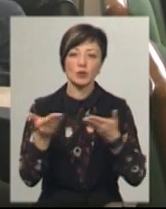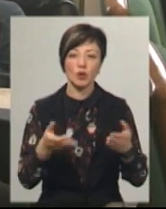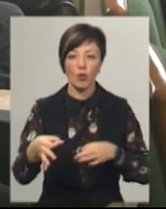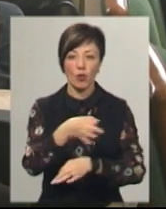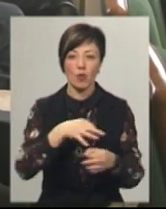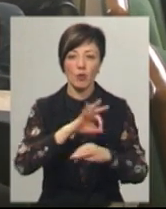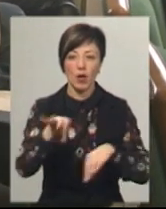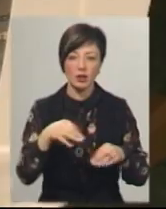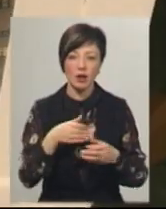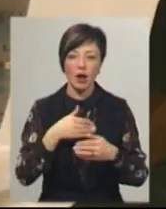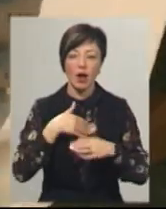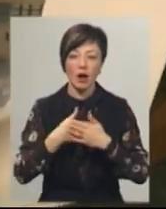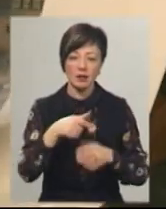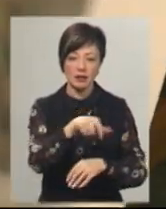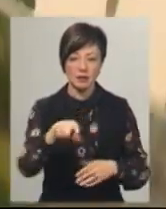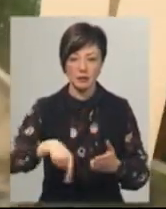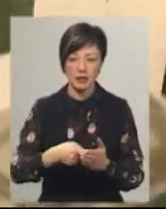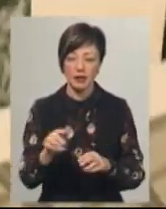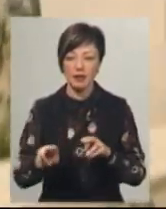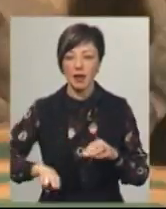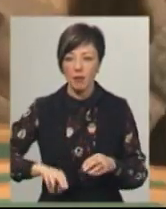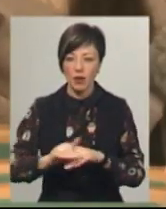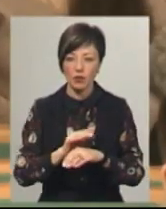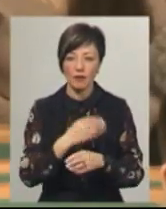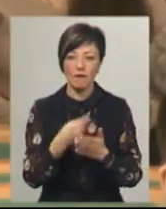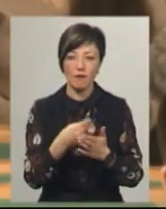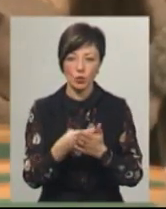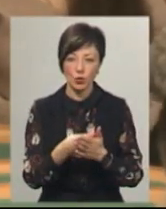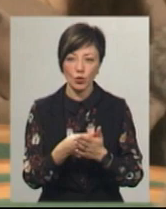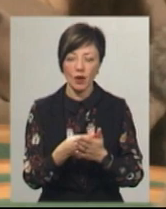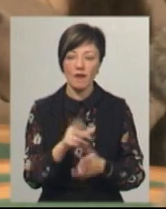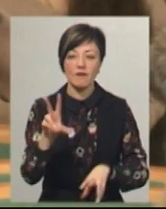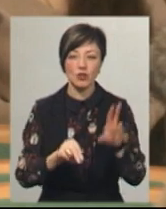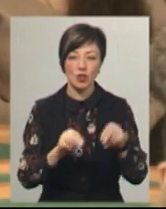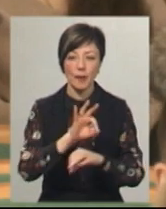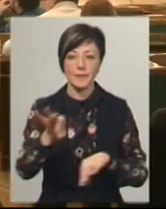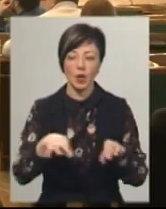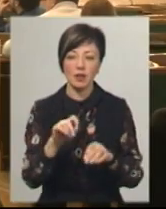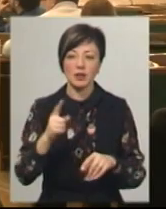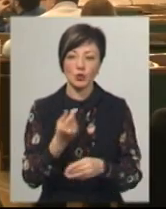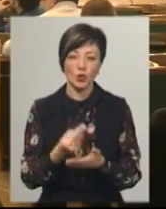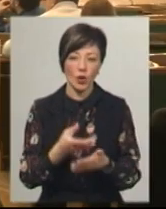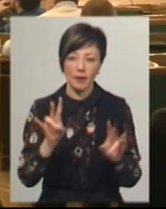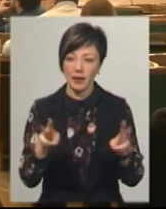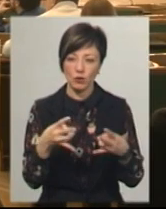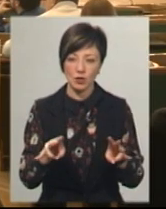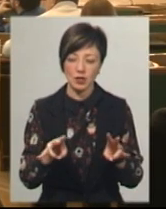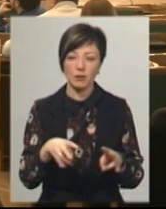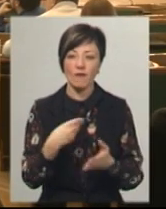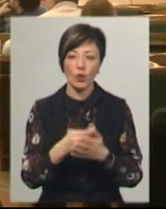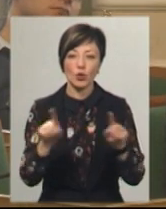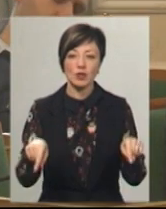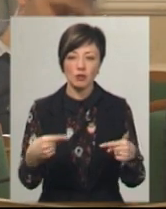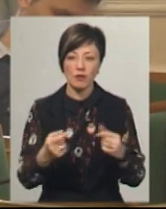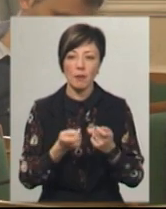обговорення проєкту і громадськість міста. Директорка благодійного фонду «Кам'янчанин» Вероніка Терехівська вважає проєкт надто дорогим і недоцільним. Каже, фонд